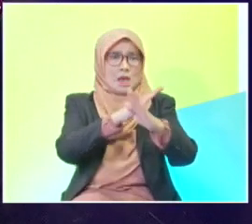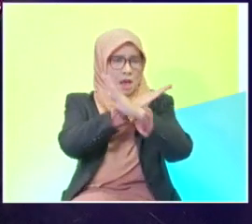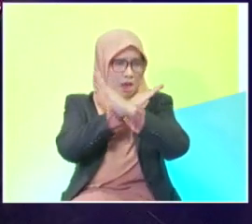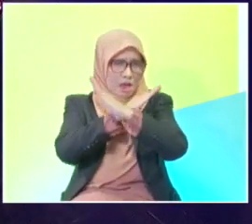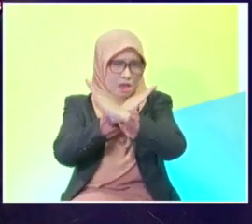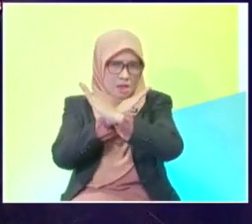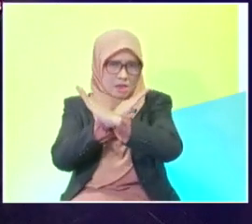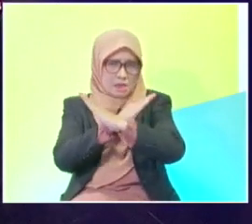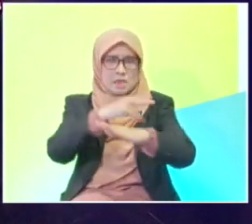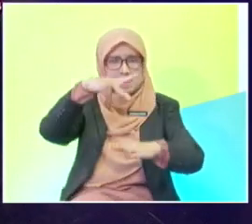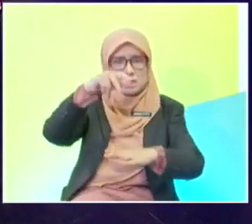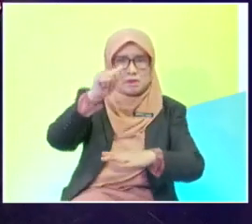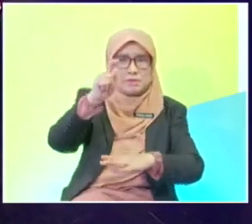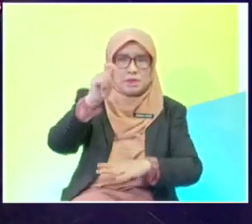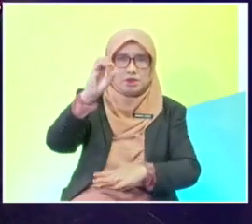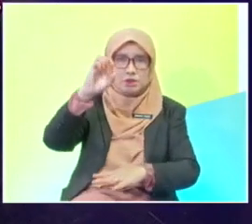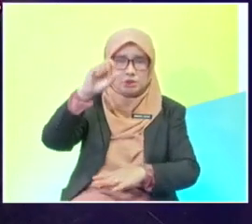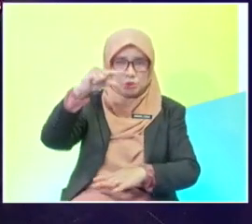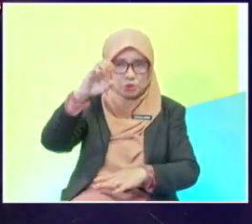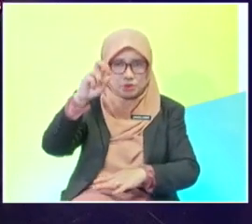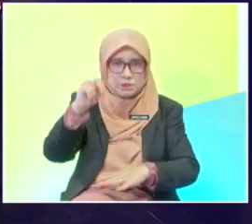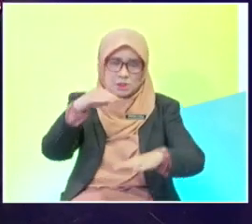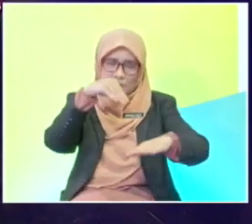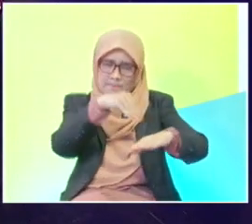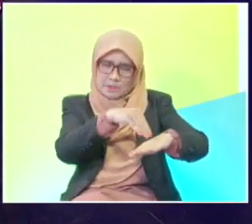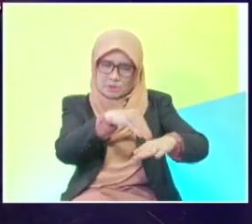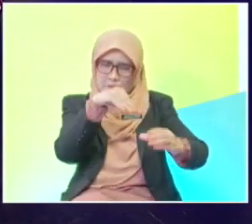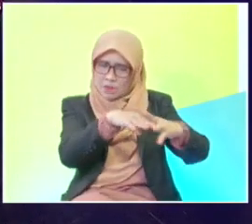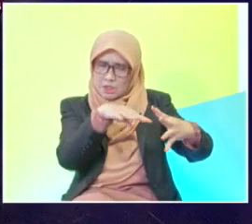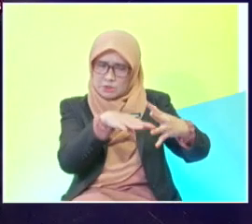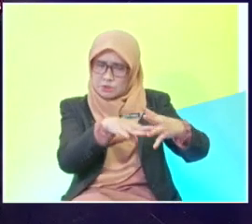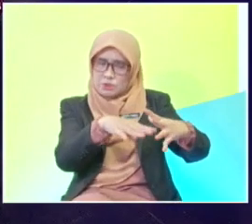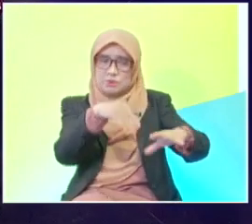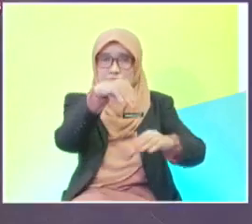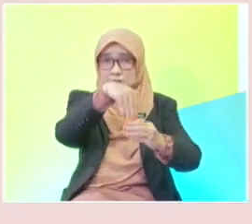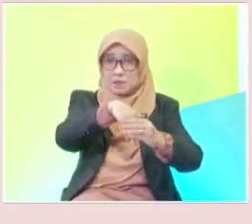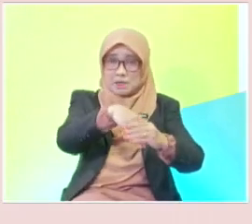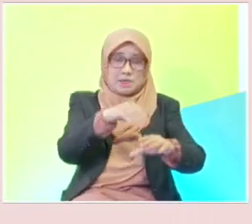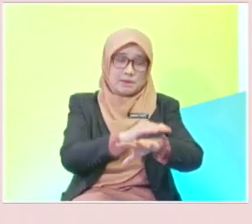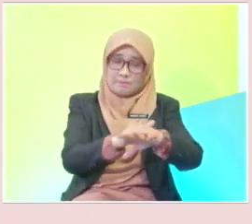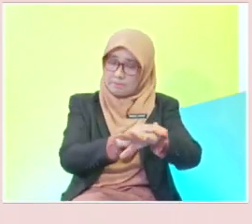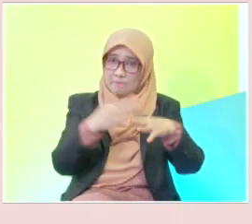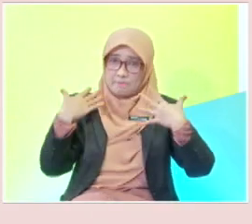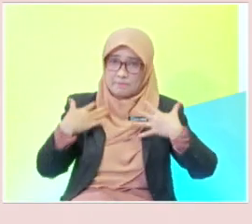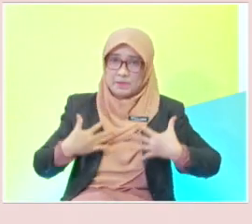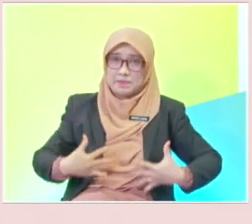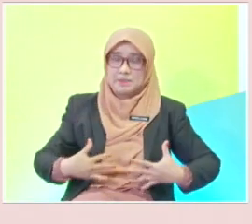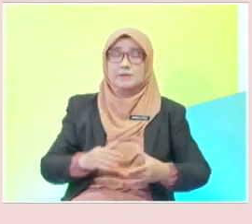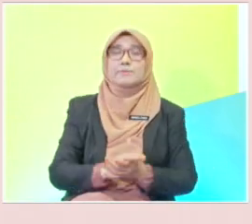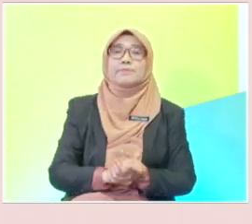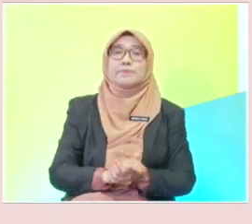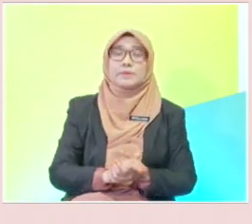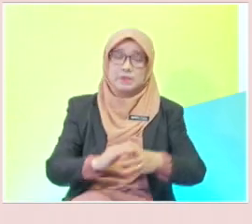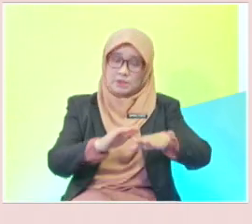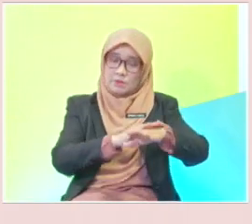patogen daripada memasuki badan. Okey, kalau kita tengok yang warna kuning tu adalah kulit dan yang tu adalah patogen yang bulat tu. Jadi kulit